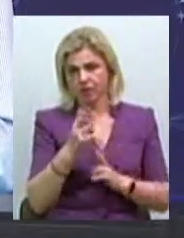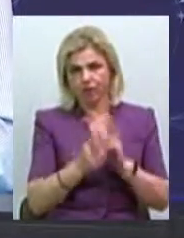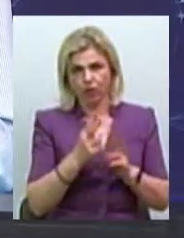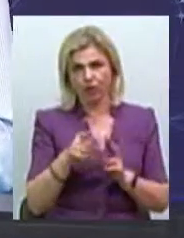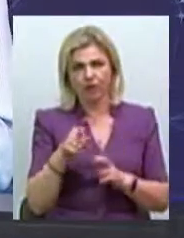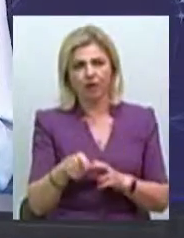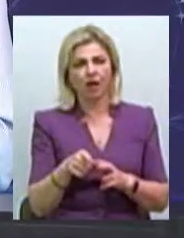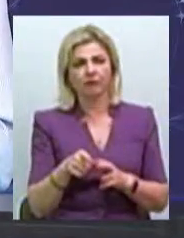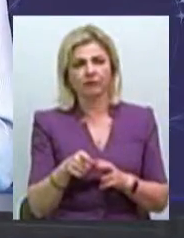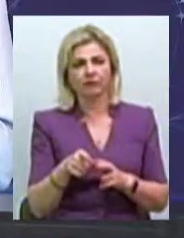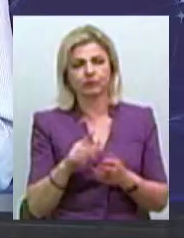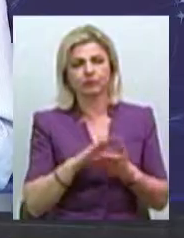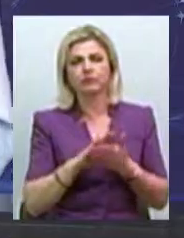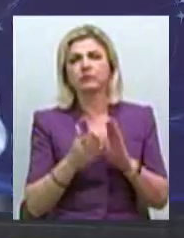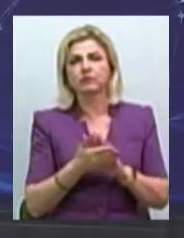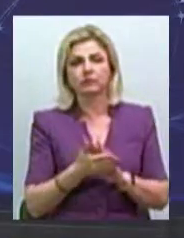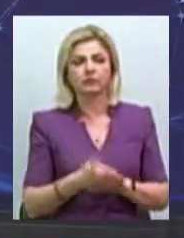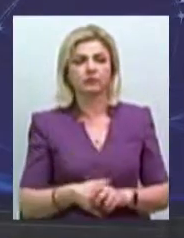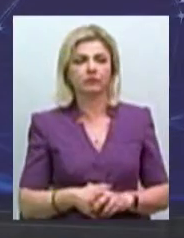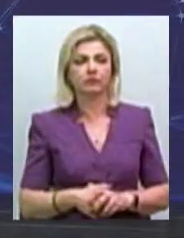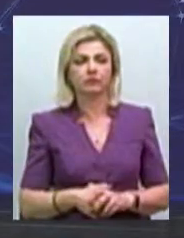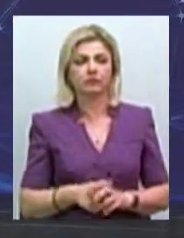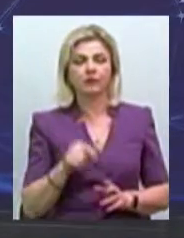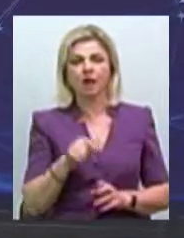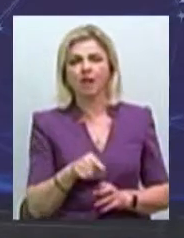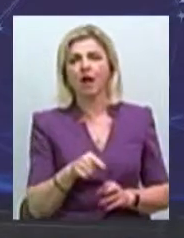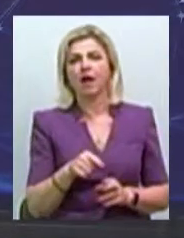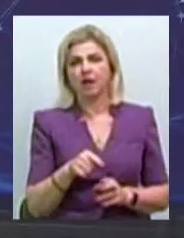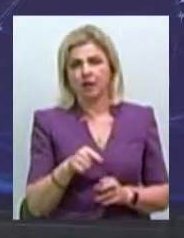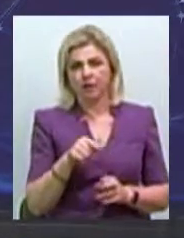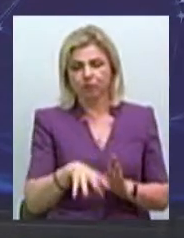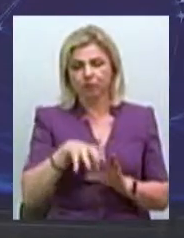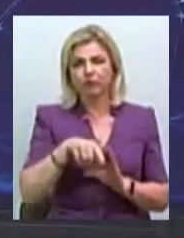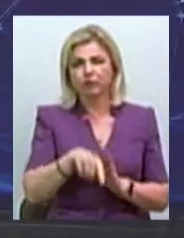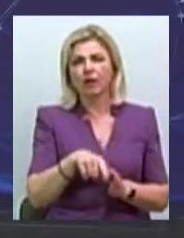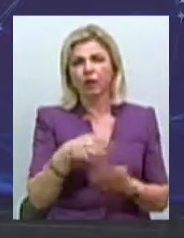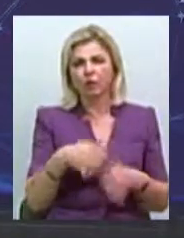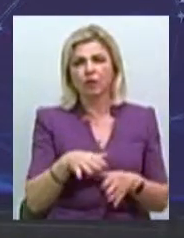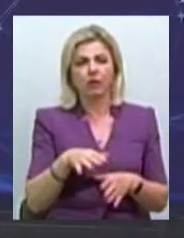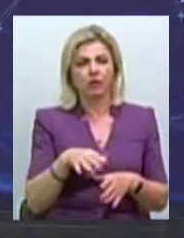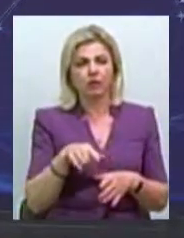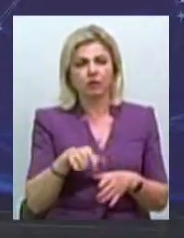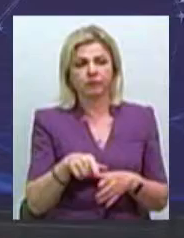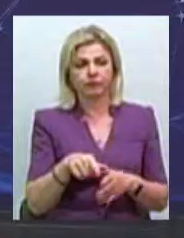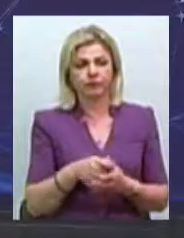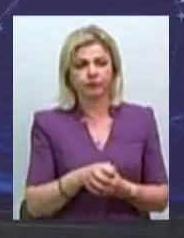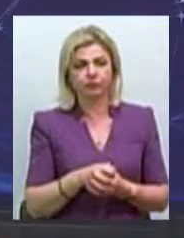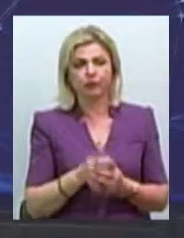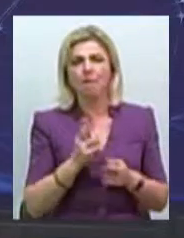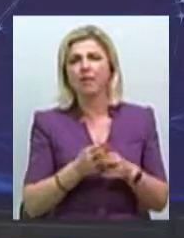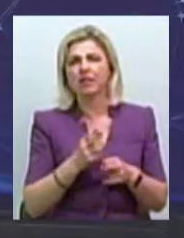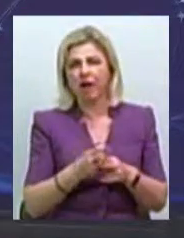середа, ну, та агресія, яка є на цих насосних станціях, ну, скажу вам так, вона з'їдає метал